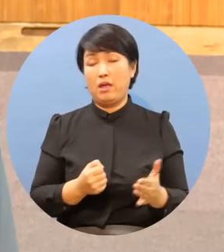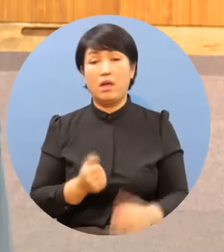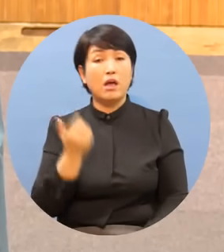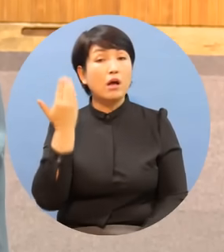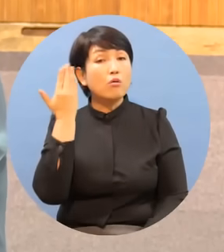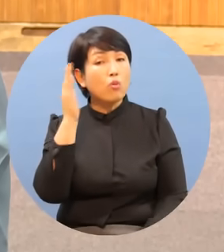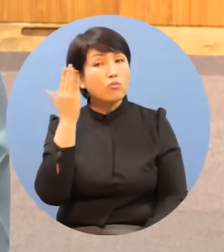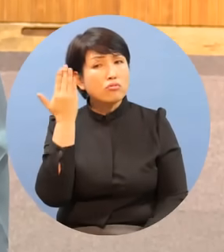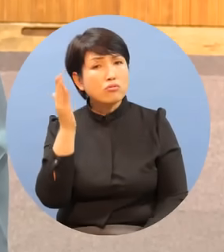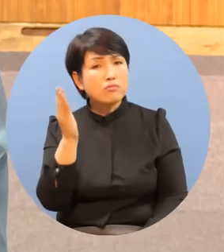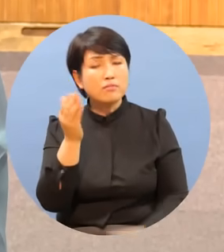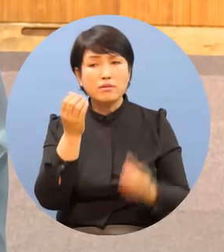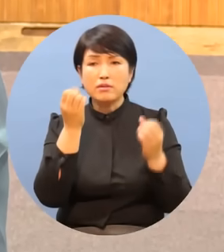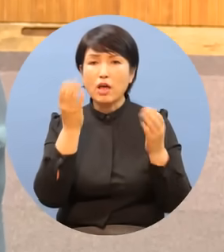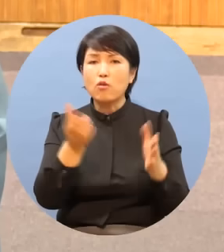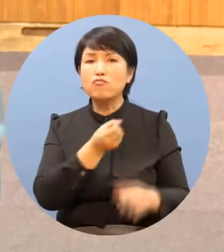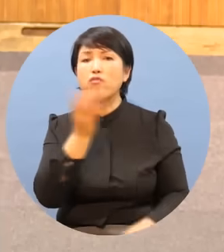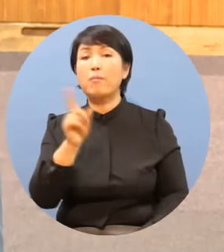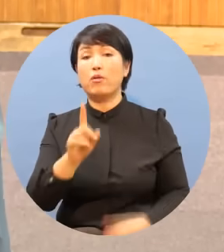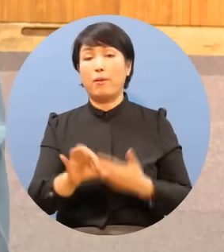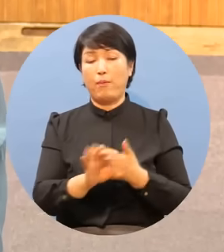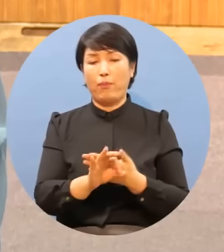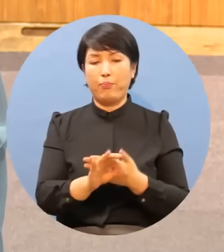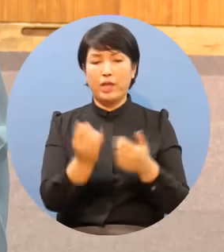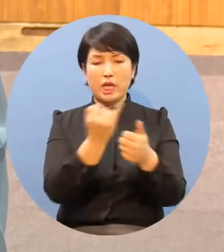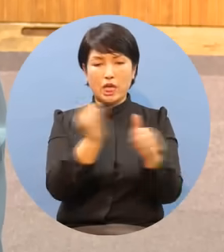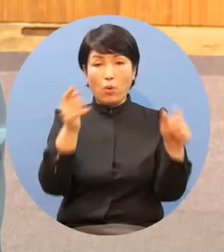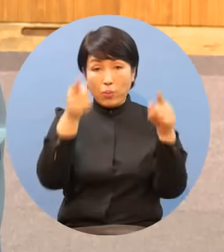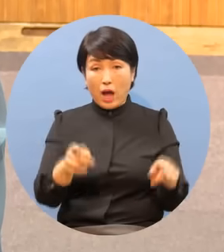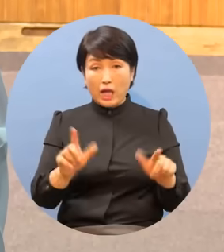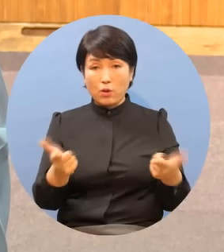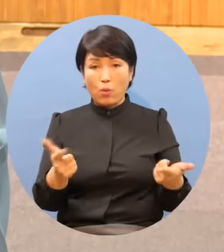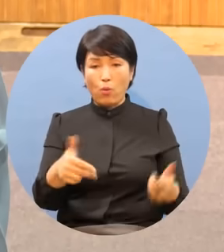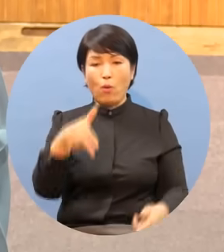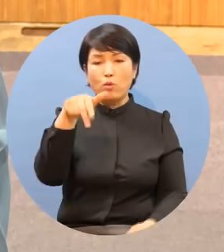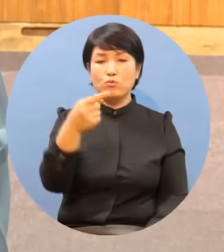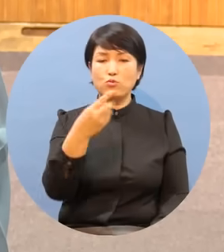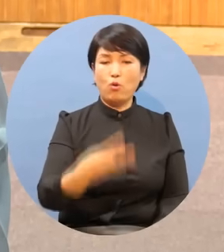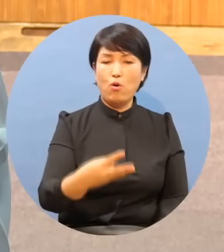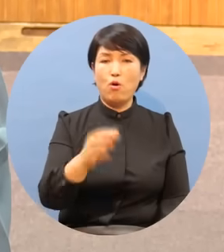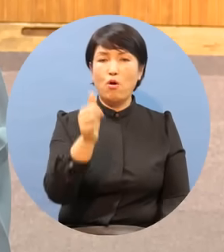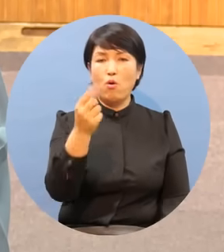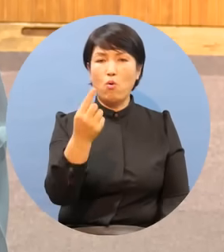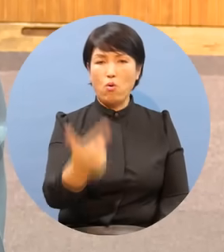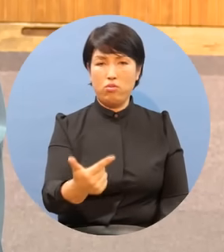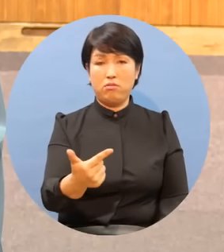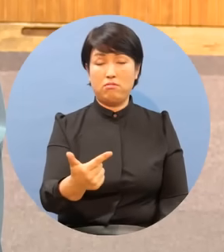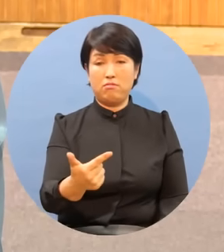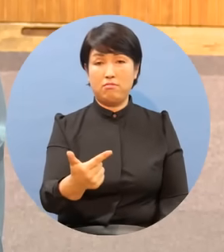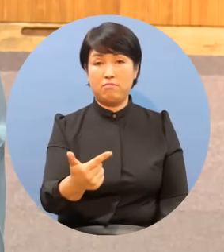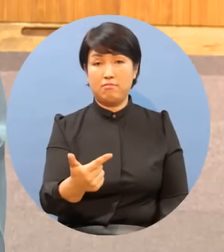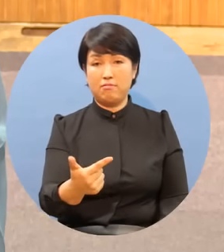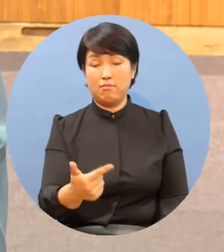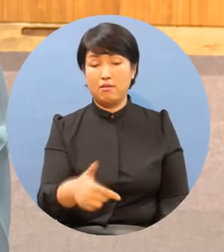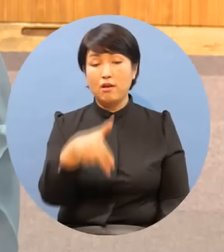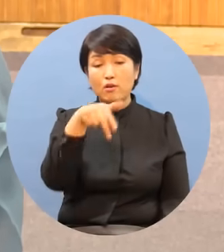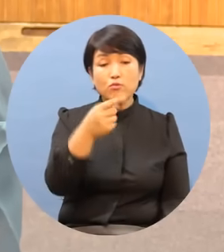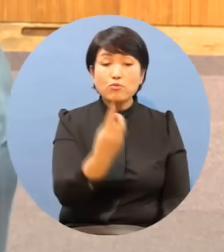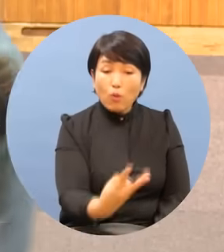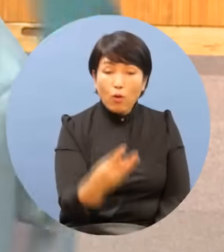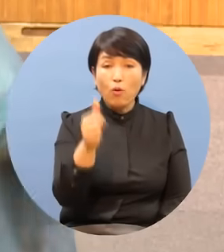요즘은 이제 어떤 풍속이 있느냐. 이혼이 아니고 조혼을 한답니다. 조혼이란 건 뭐냐